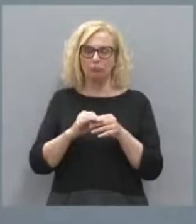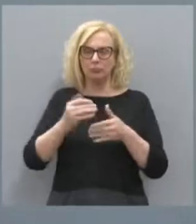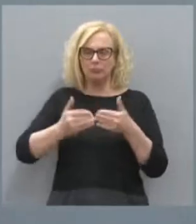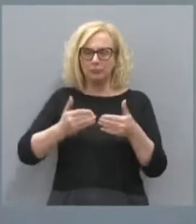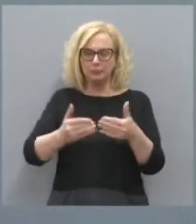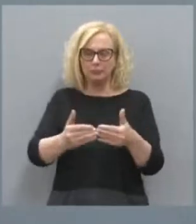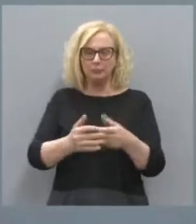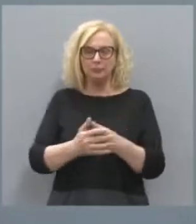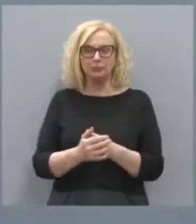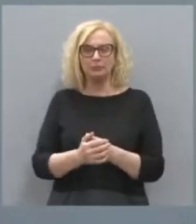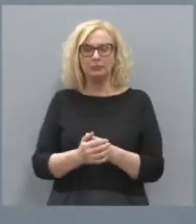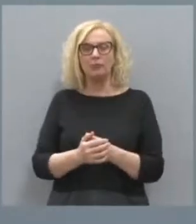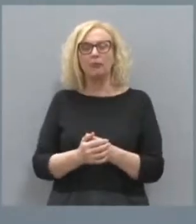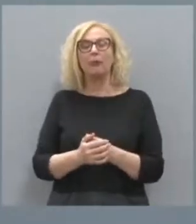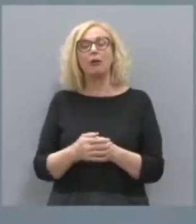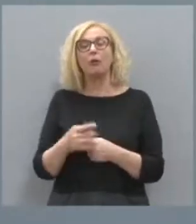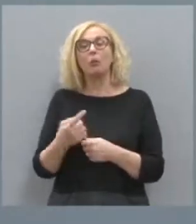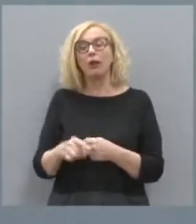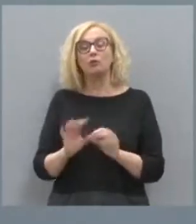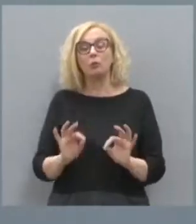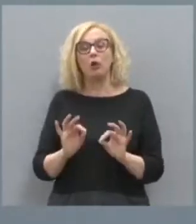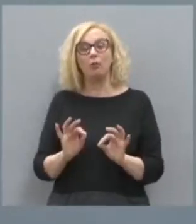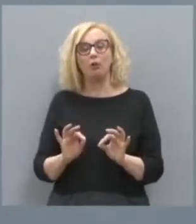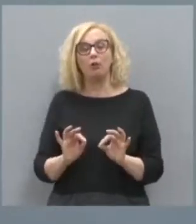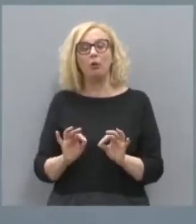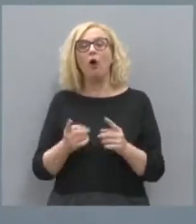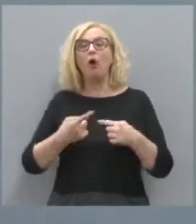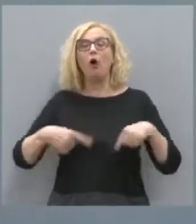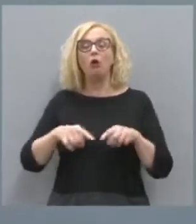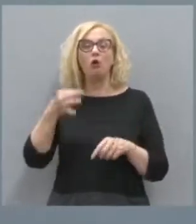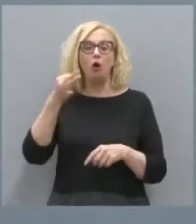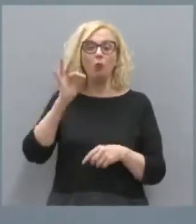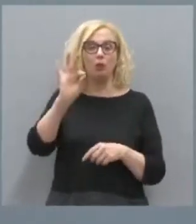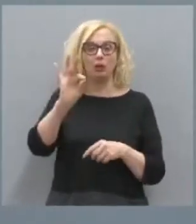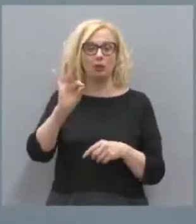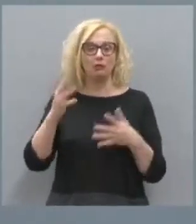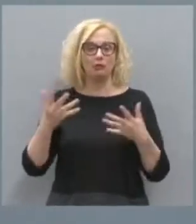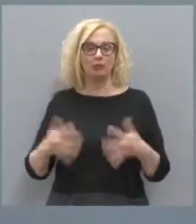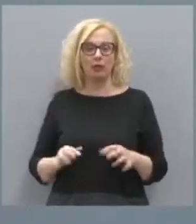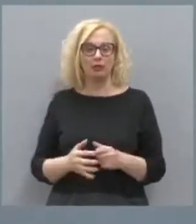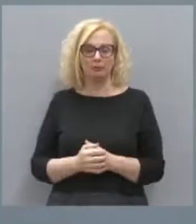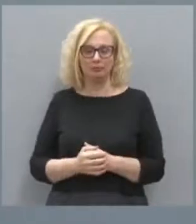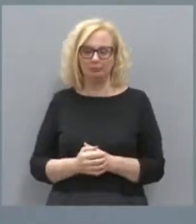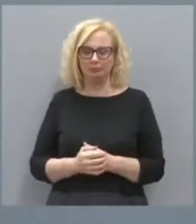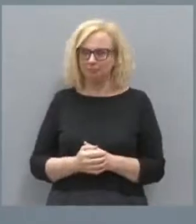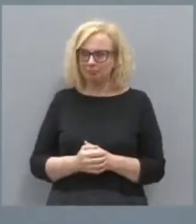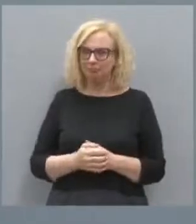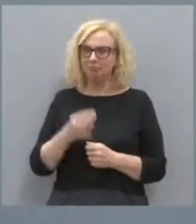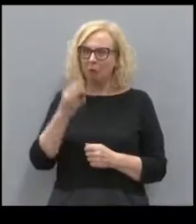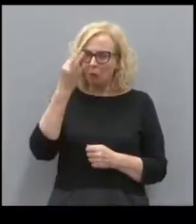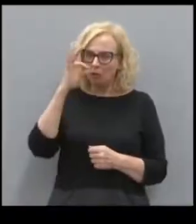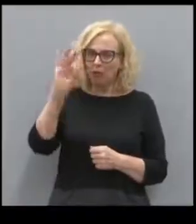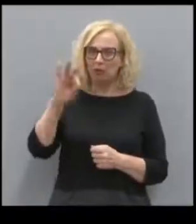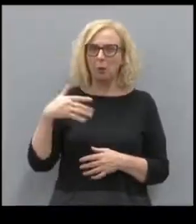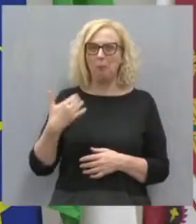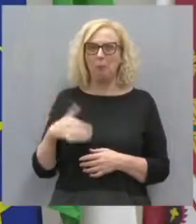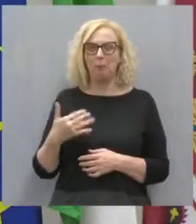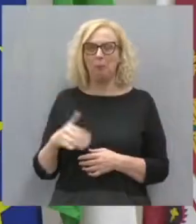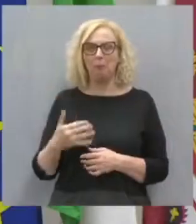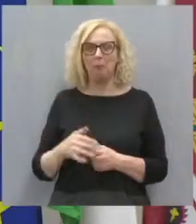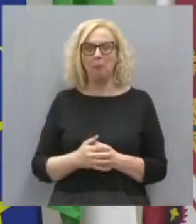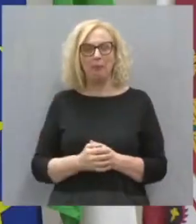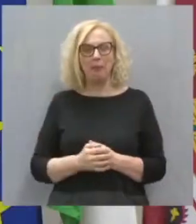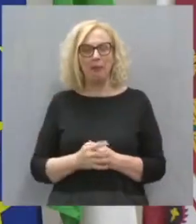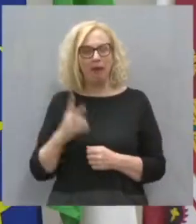questo l'obiettivo che ci siamo dati mentre ambizioso naturalmente una